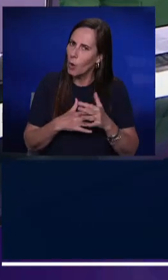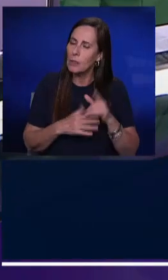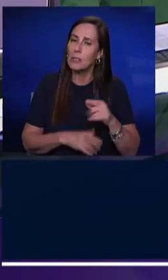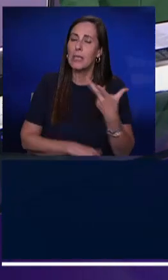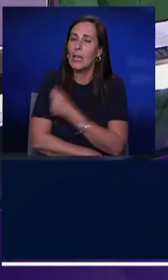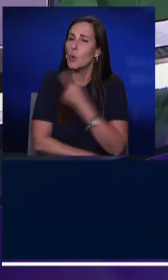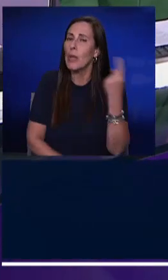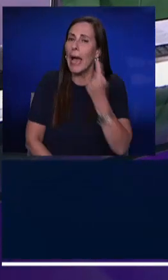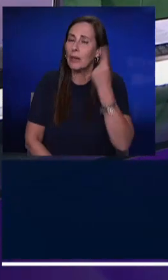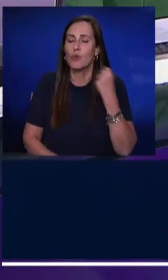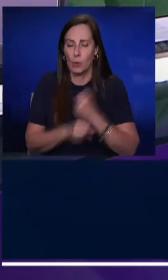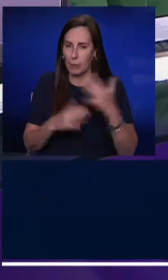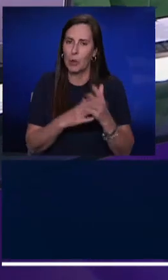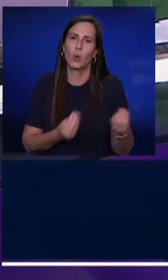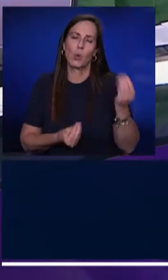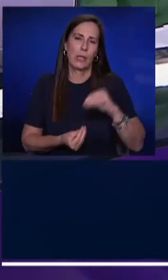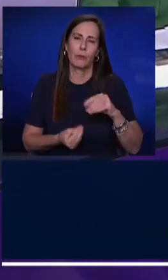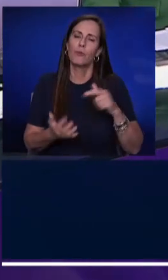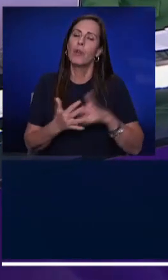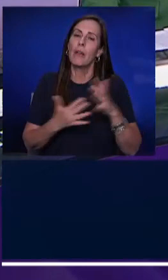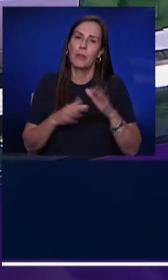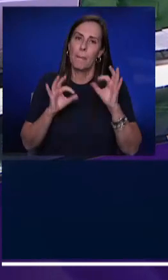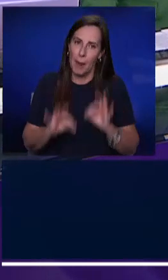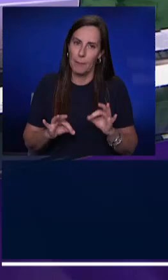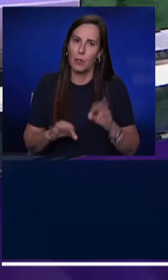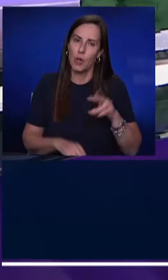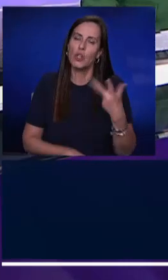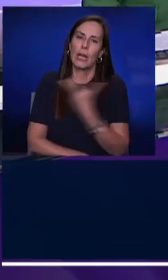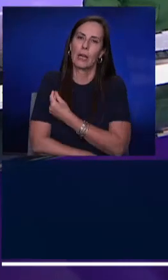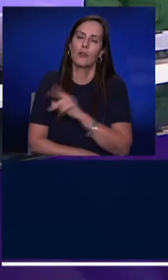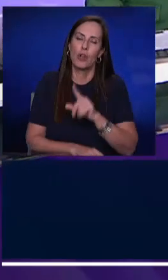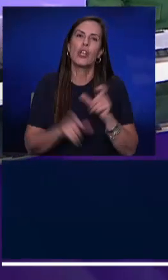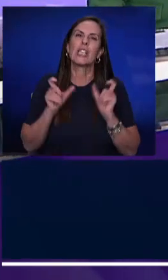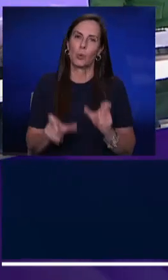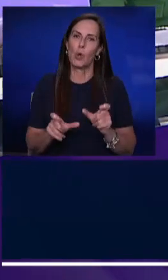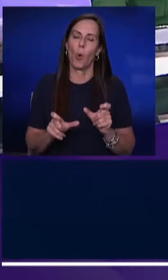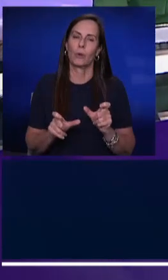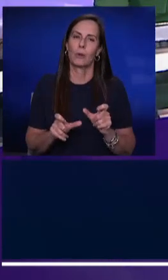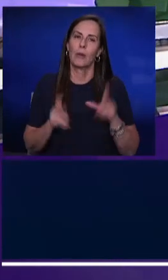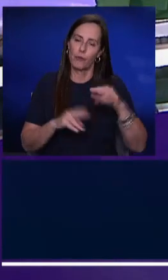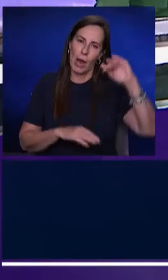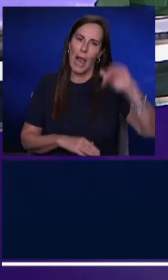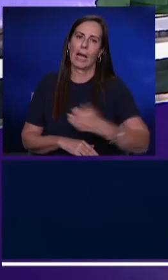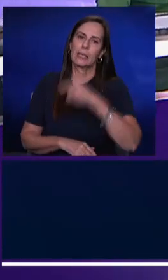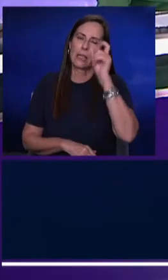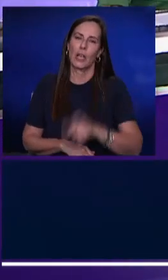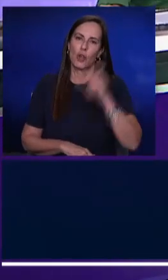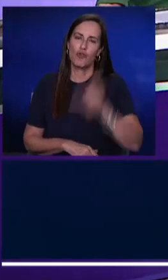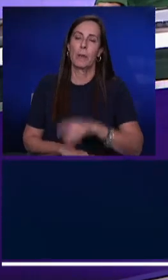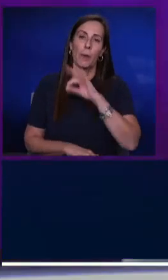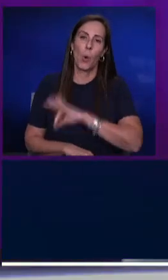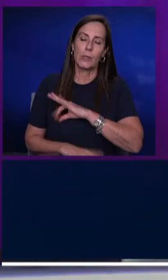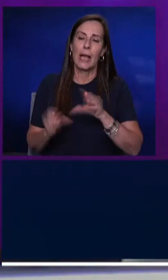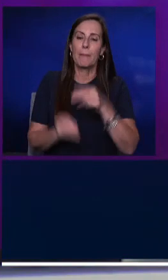בדיקות סרולוגיות, כדי לוודא באמת שיש חיסוניות כלשהי. ואפשר להכניס את האנשים הספוטניק, כמובן שהם